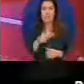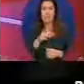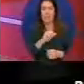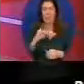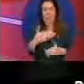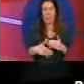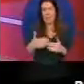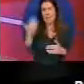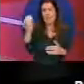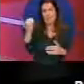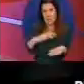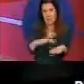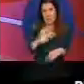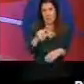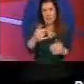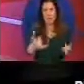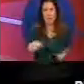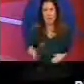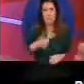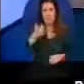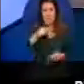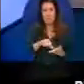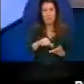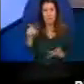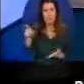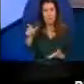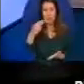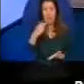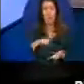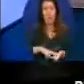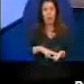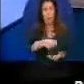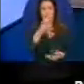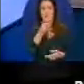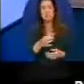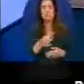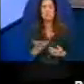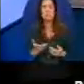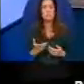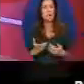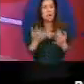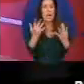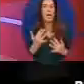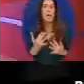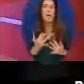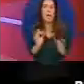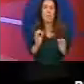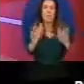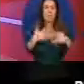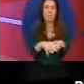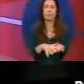את התפקיד, אתה היום מנכ״ל בנק הדואר, נכון? נכון. עד כמה יש באמת סינכרוניזציה בין הרשויות השונות? יש לנו הרי משטרה, יש